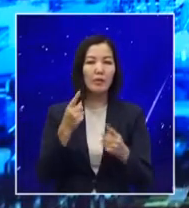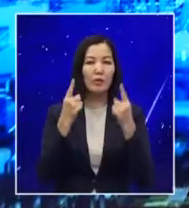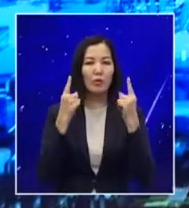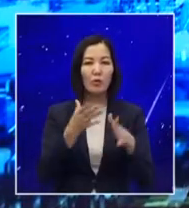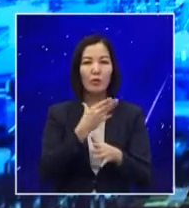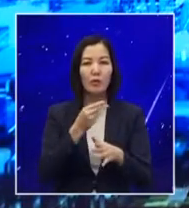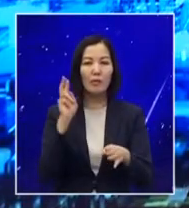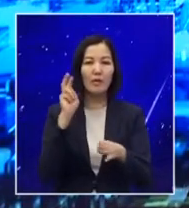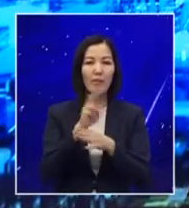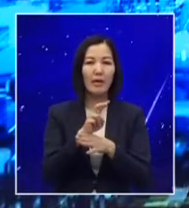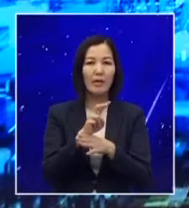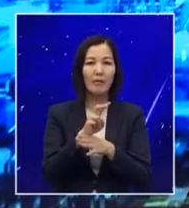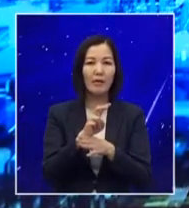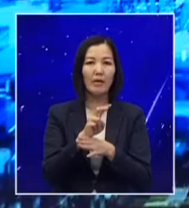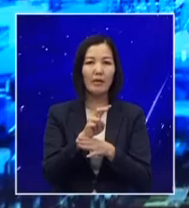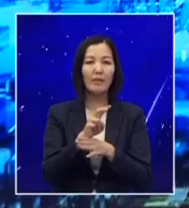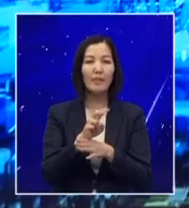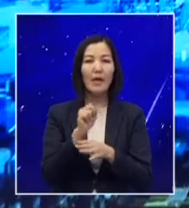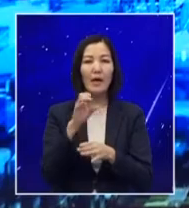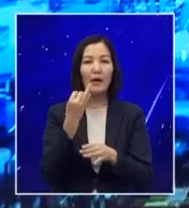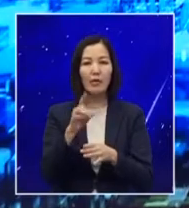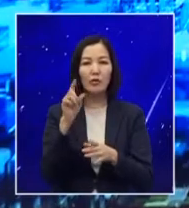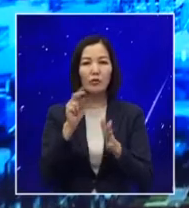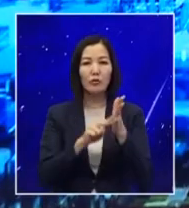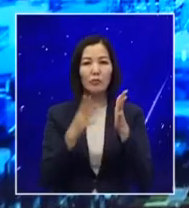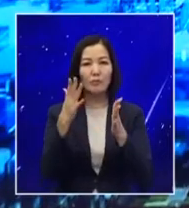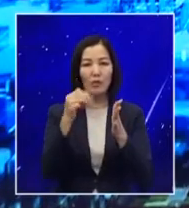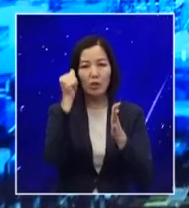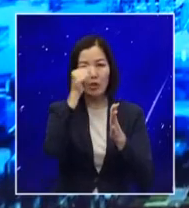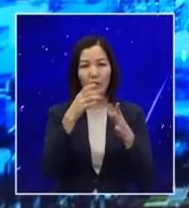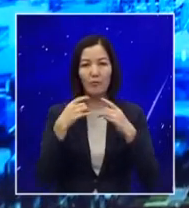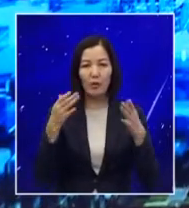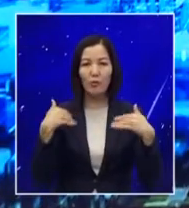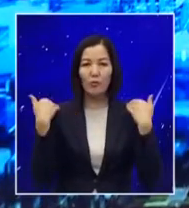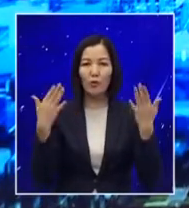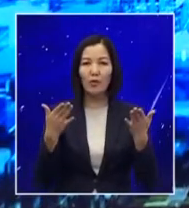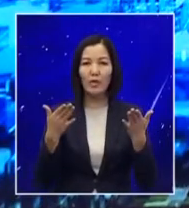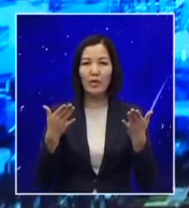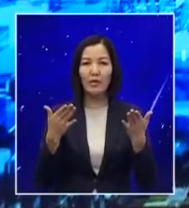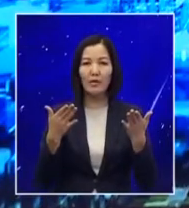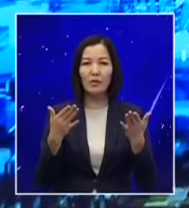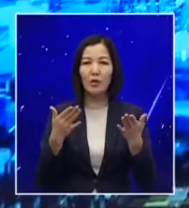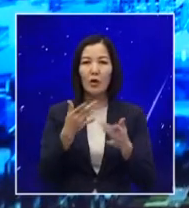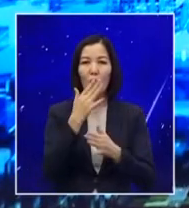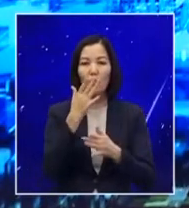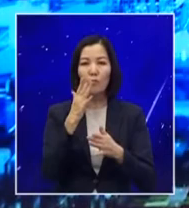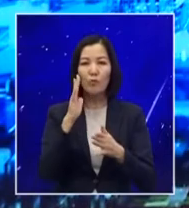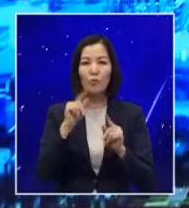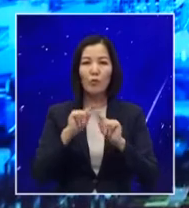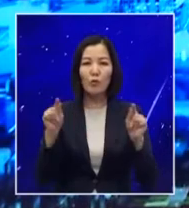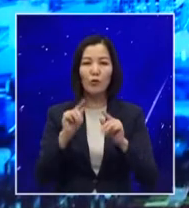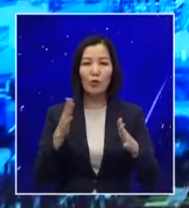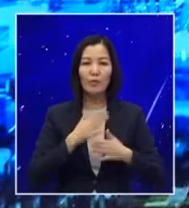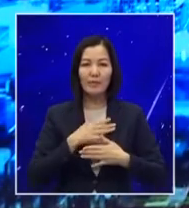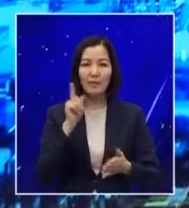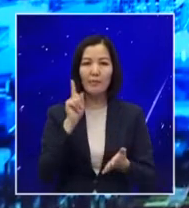жұмыс сапарымен барып, отандастарды Абайдың 175 жылдық мерейтойымен құттықтады. Хакімді бір тұтас ұлт болып ұлықтау